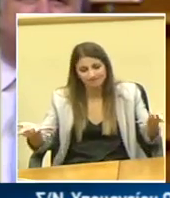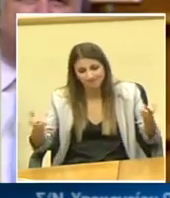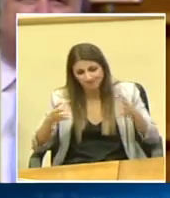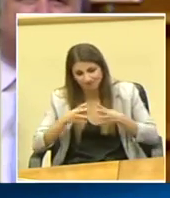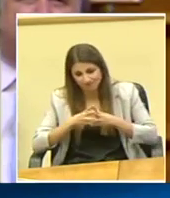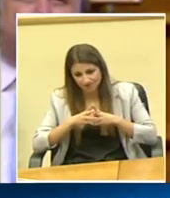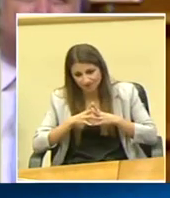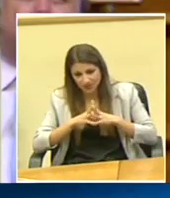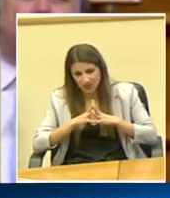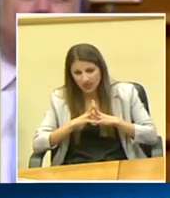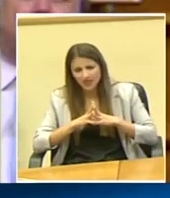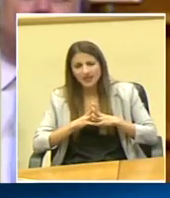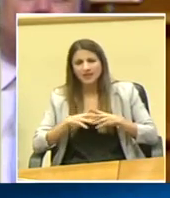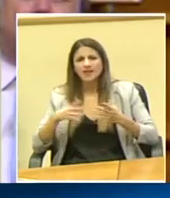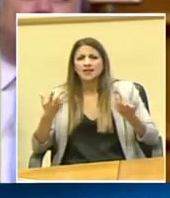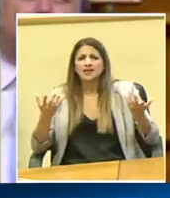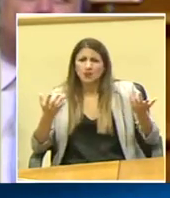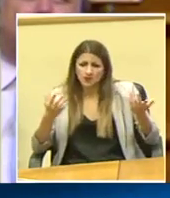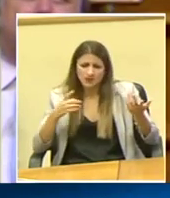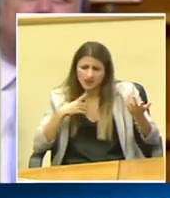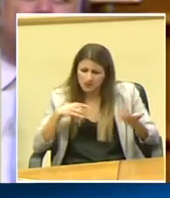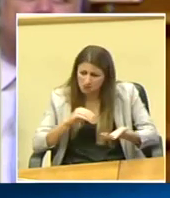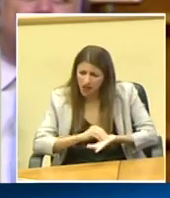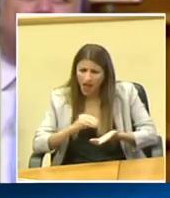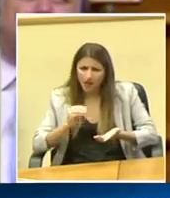διότι έχει ο καιρός γυρίσματα και ορισμένες φορές η ιστορία